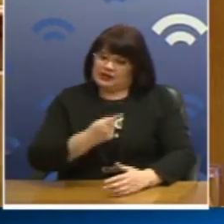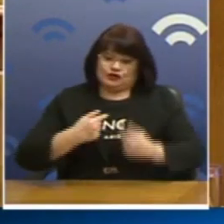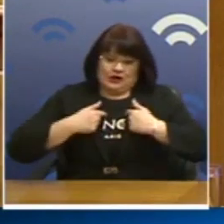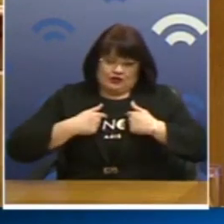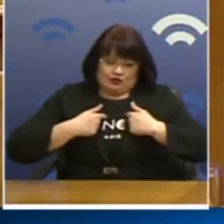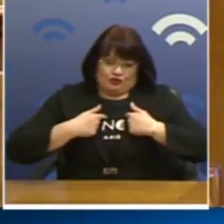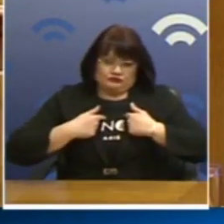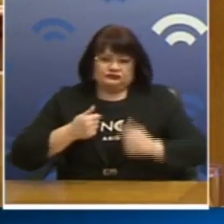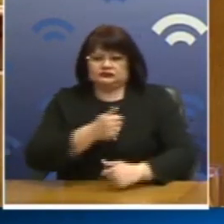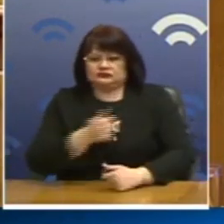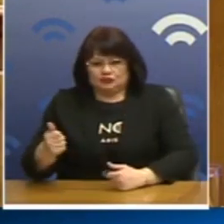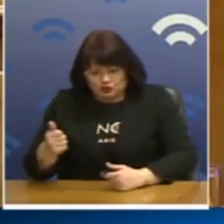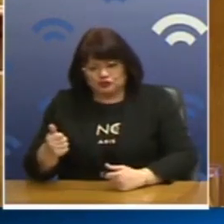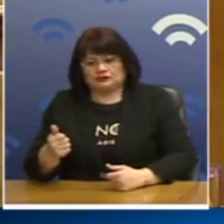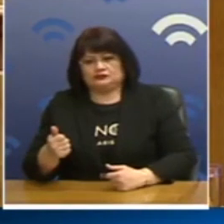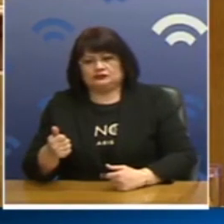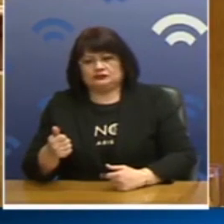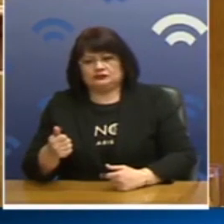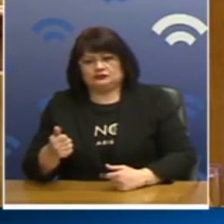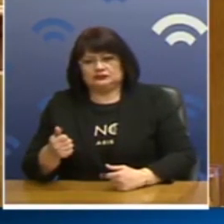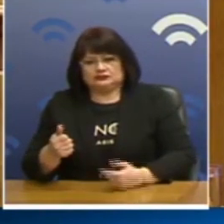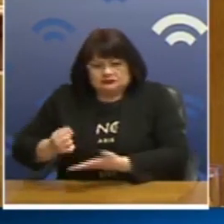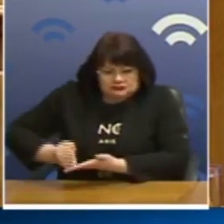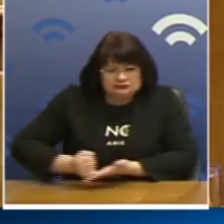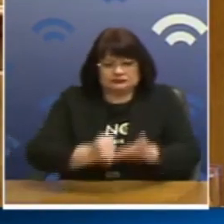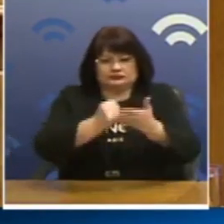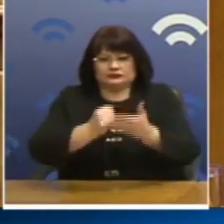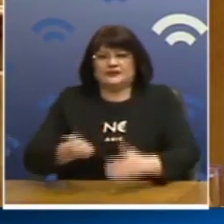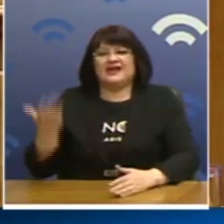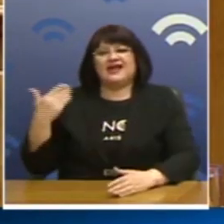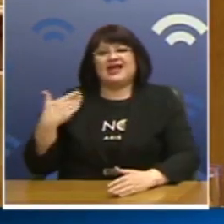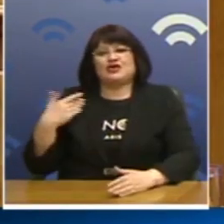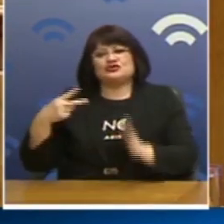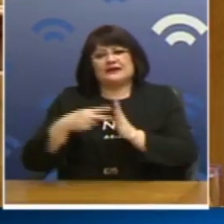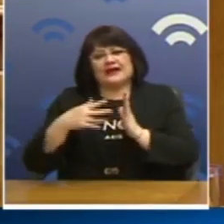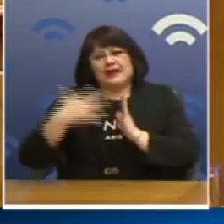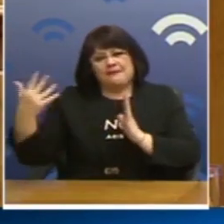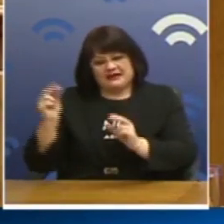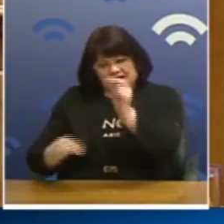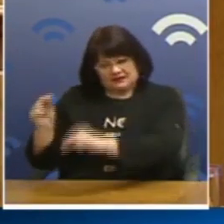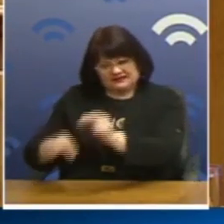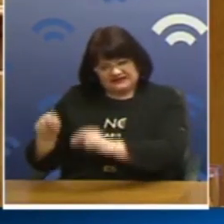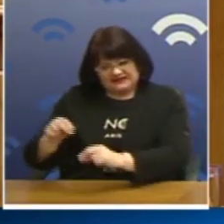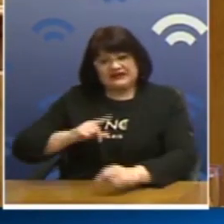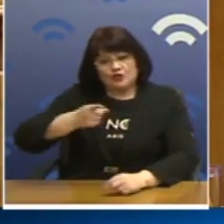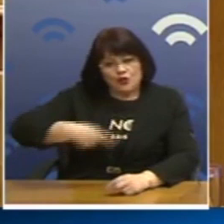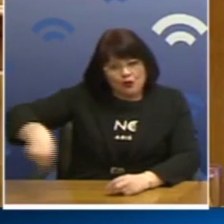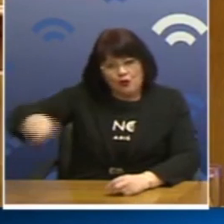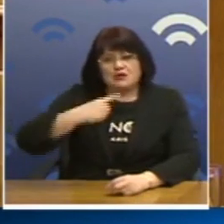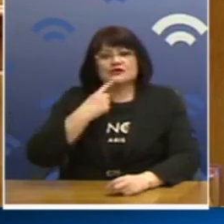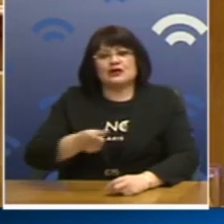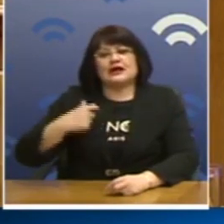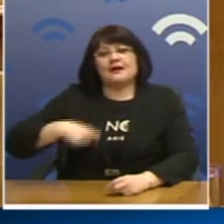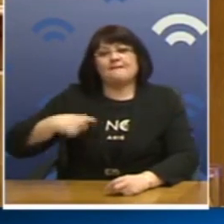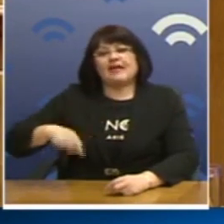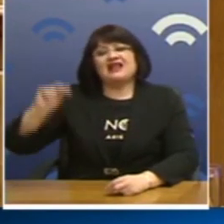μόνο όσοι και όσες σας στήριξαν μέχρι το καλοκαίρι του 2015. Το λένε σε όλους τους τόνους σήμερα αρκετά μέλη και στελέχη του